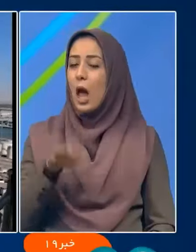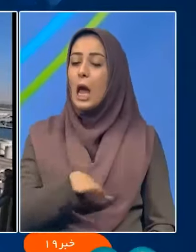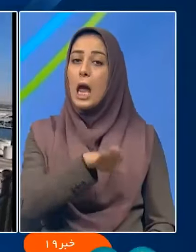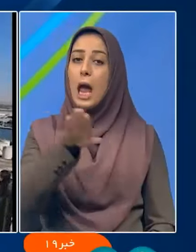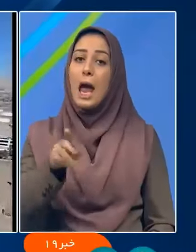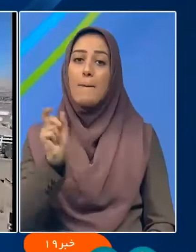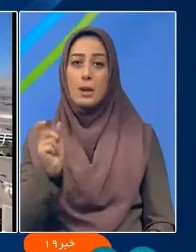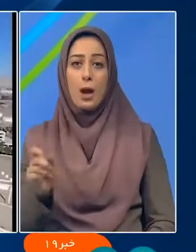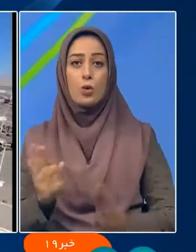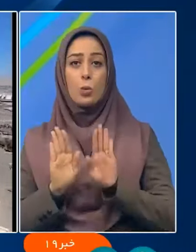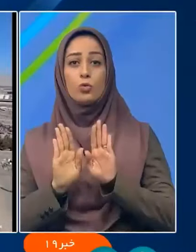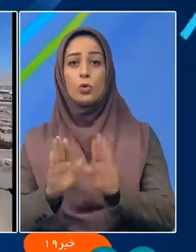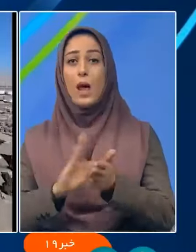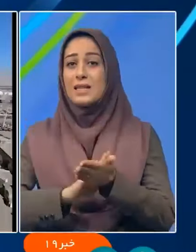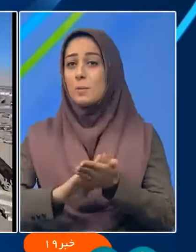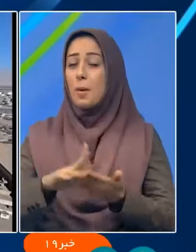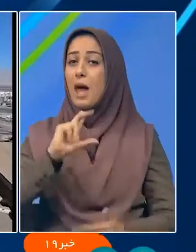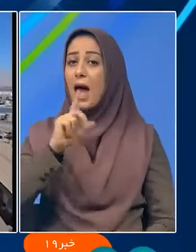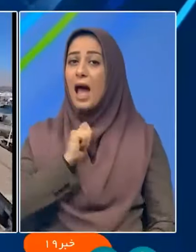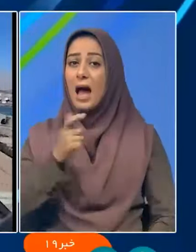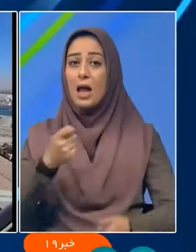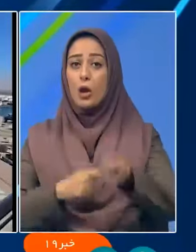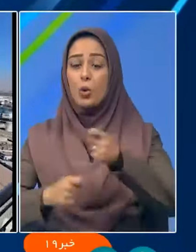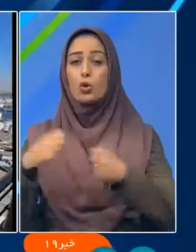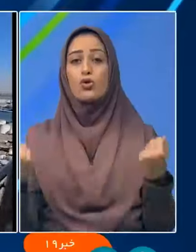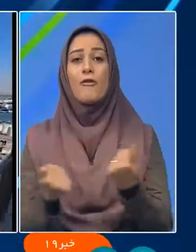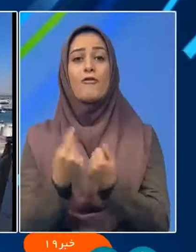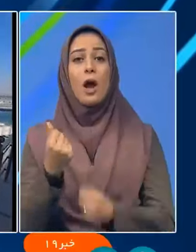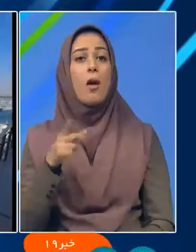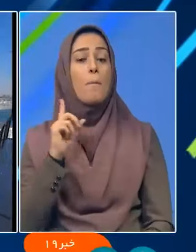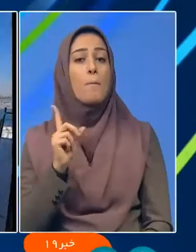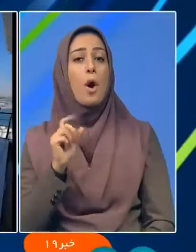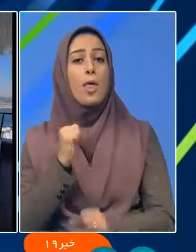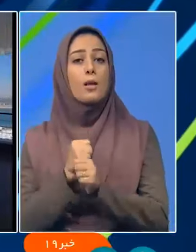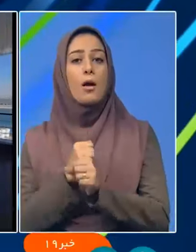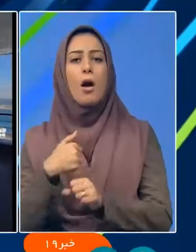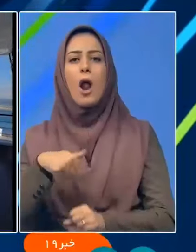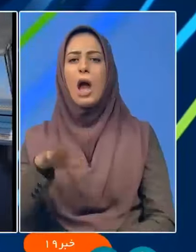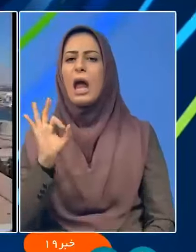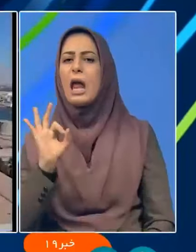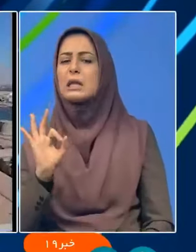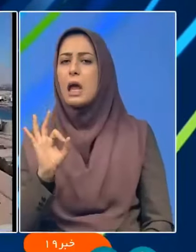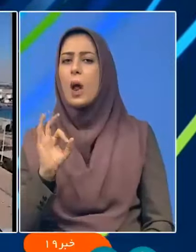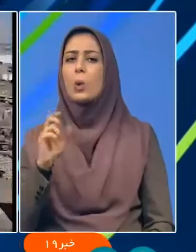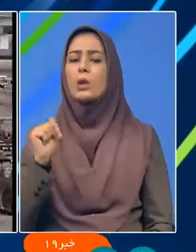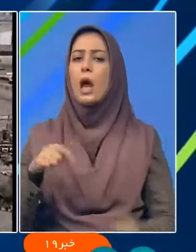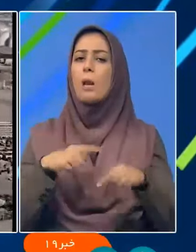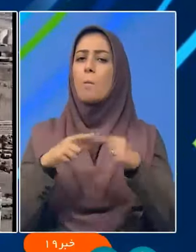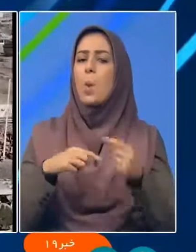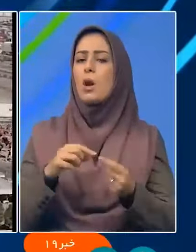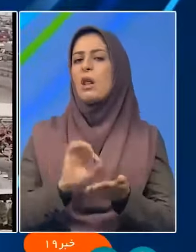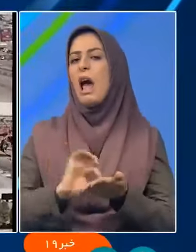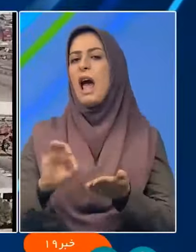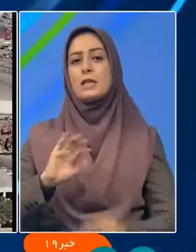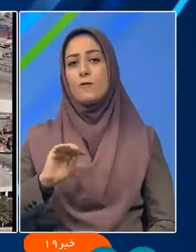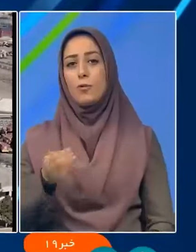جلوگیری از تضییع حقوق تجار و فعالان اقتصادی باید با اصلاح فرایندهای غیر ضروری در این باره چاره اندیشه شود.